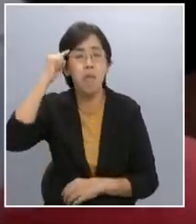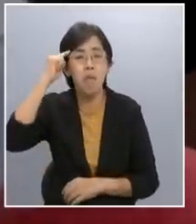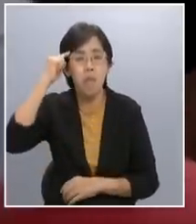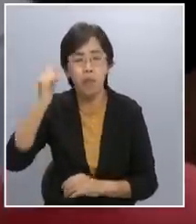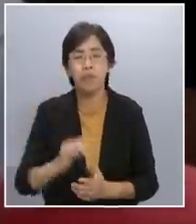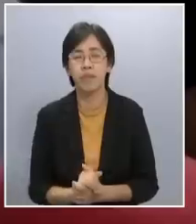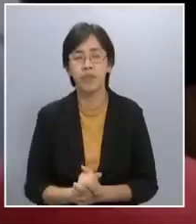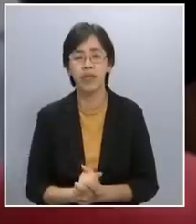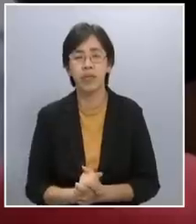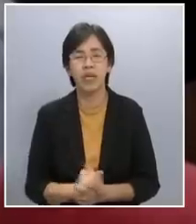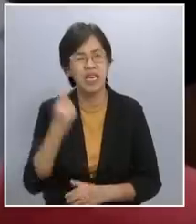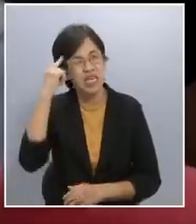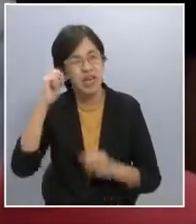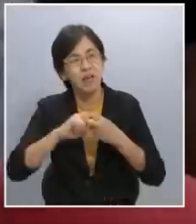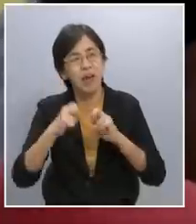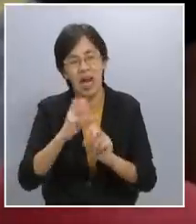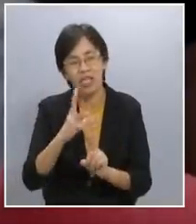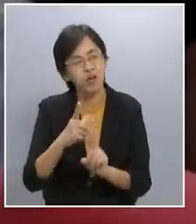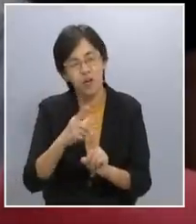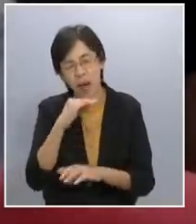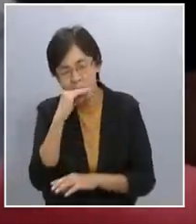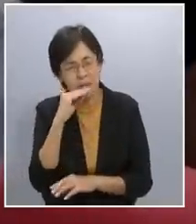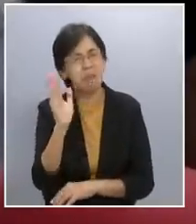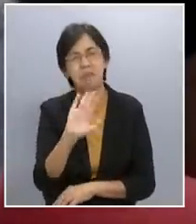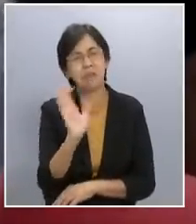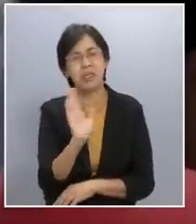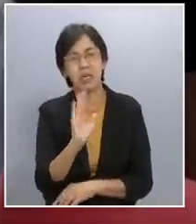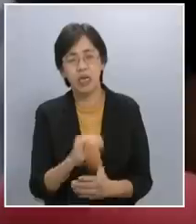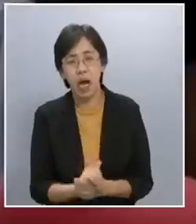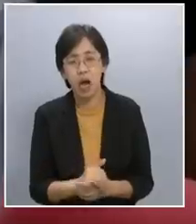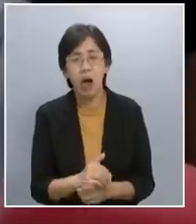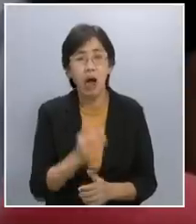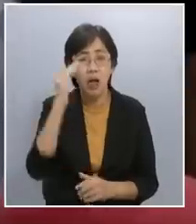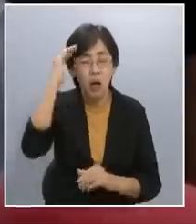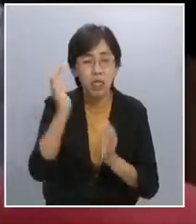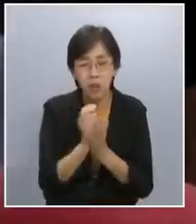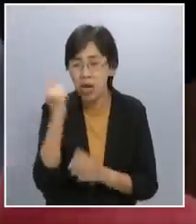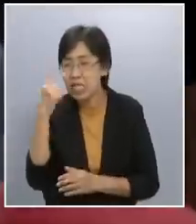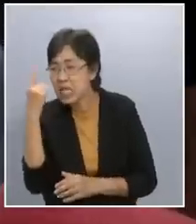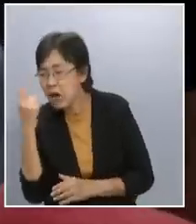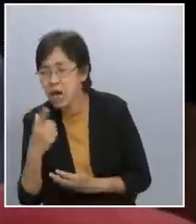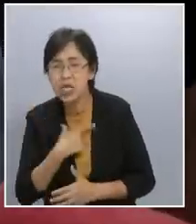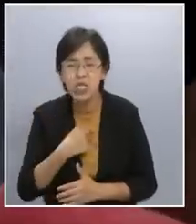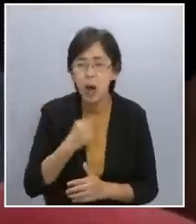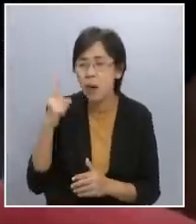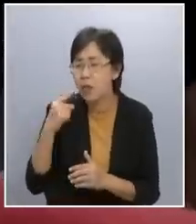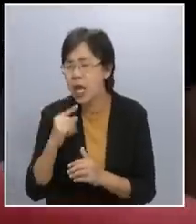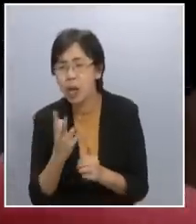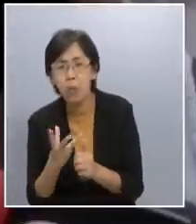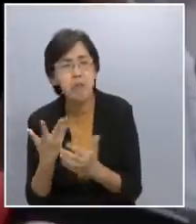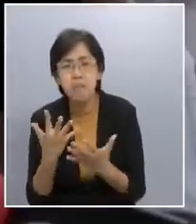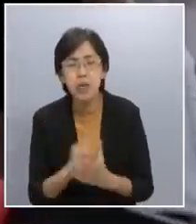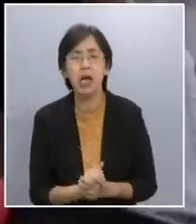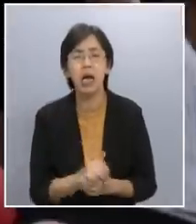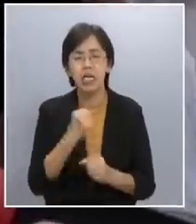าไม่น่าจะมีปัญหาเรื่องชู้สาวแน่นอนไม่เคยเที่ยวผู้หญิงด้วยเป็นคนตั้งใจทำงานดึกตลอด